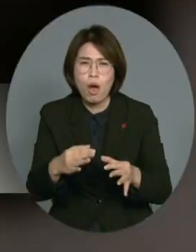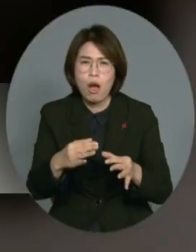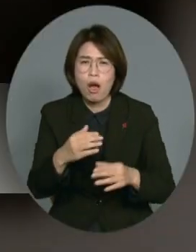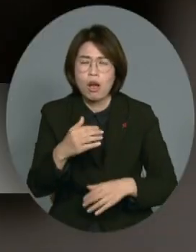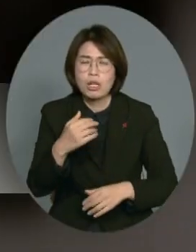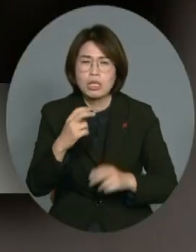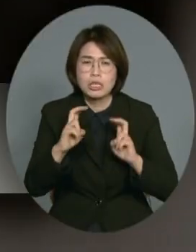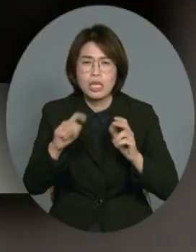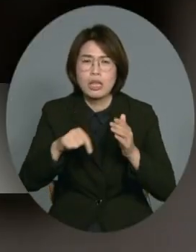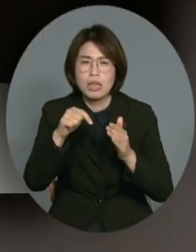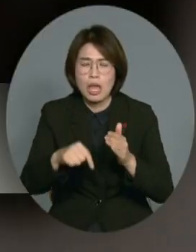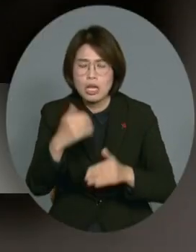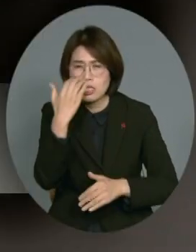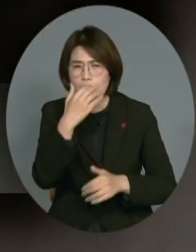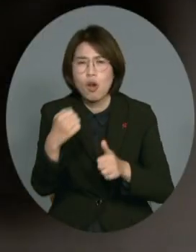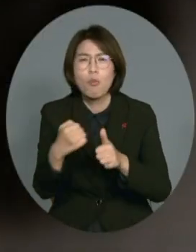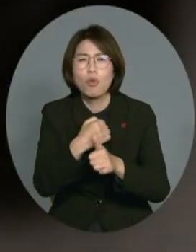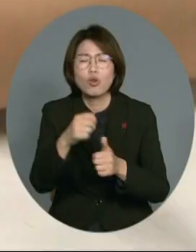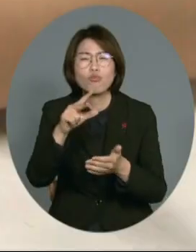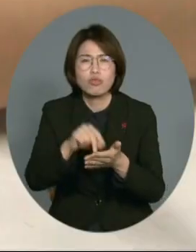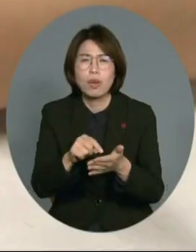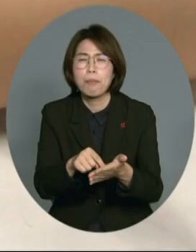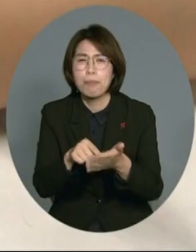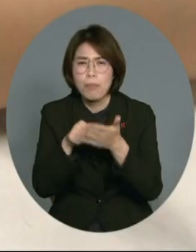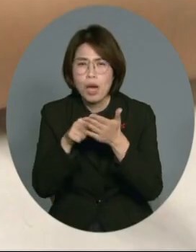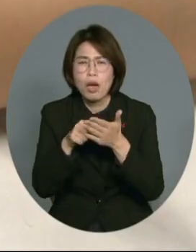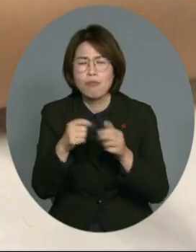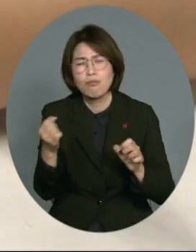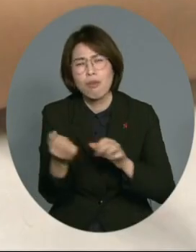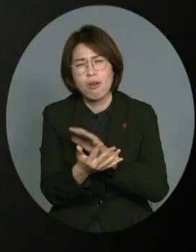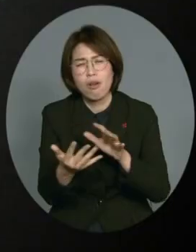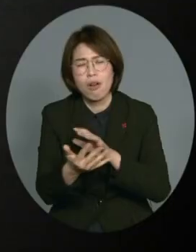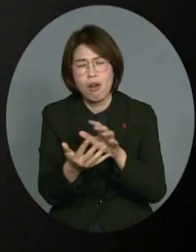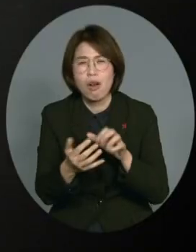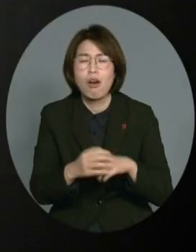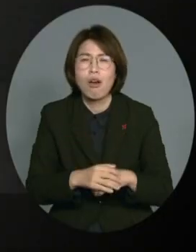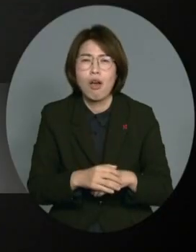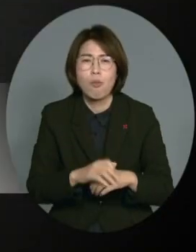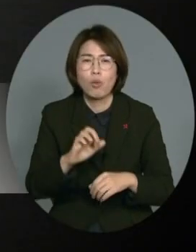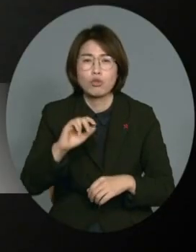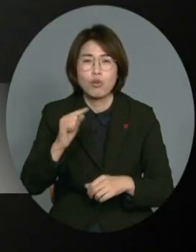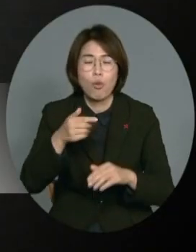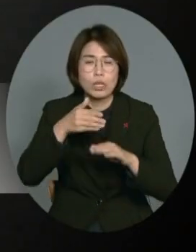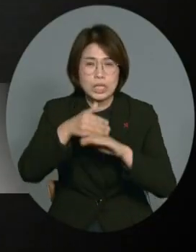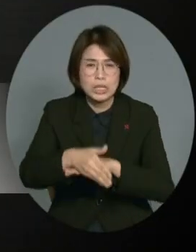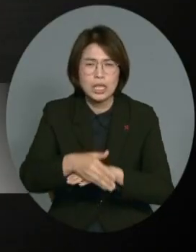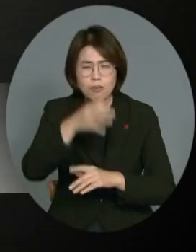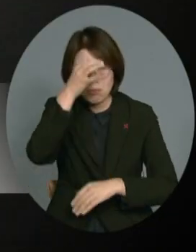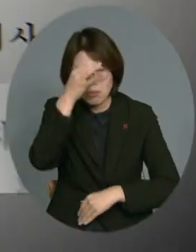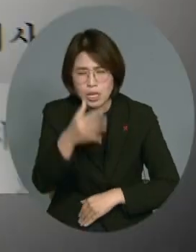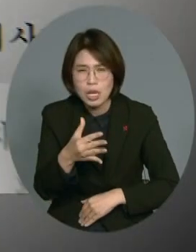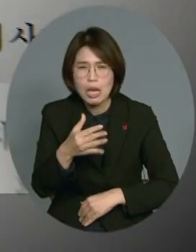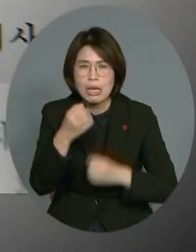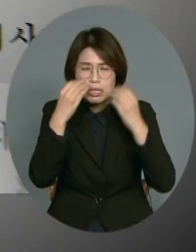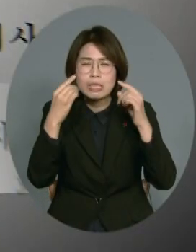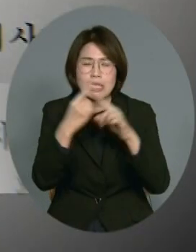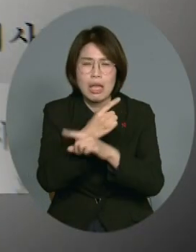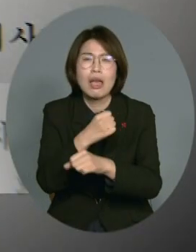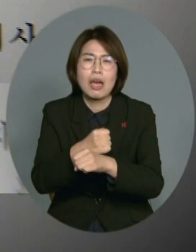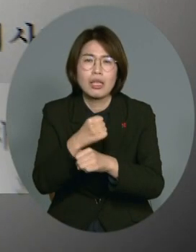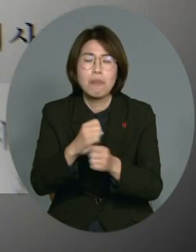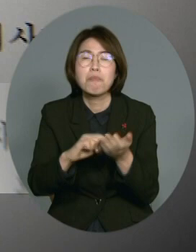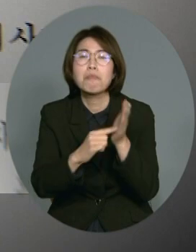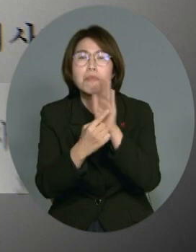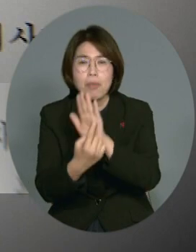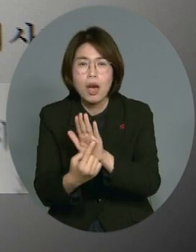성폭력 문제가 수면위로 드러난 겁니다 파장이 커지자 포스코는 뒤늦게 사과문과 쇄신원을 발표했고